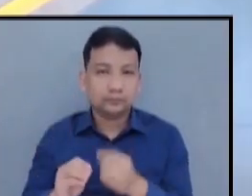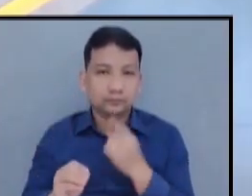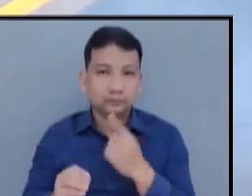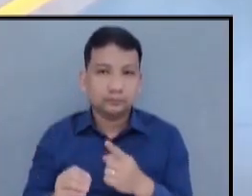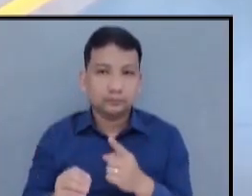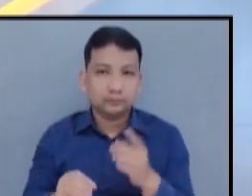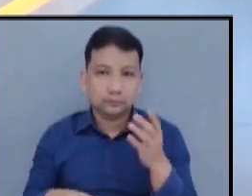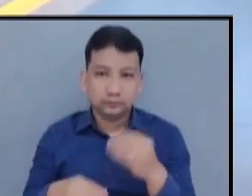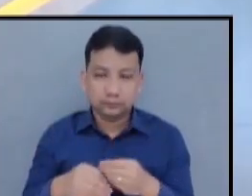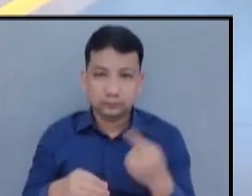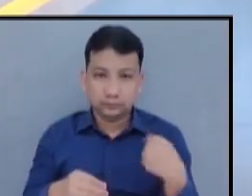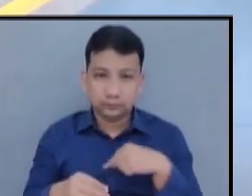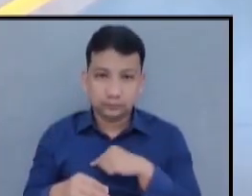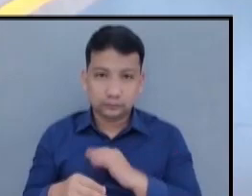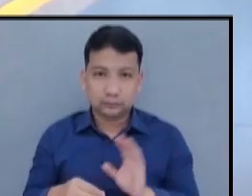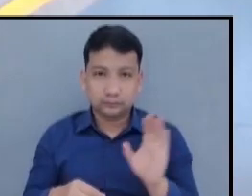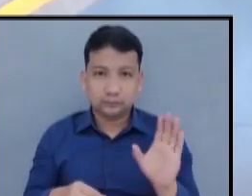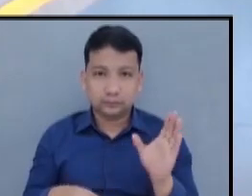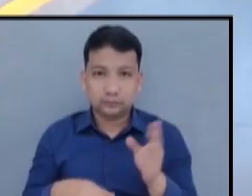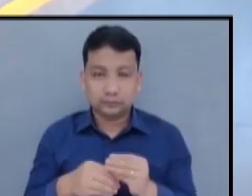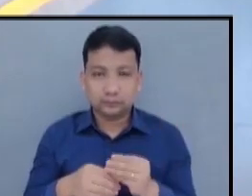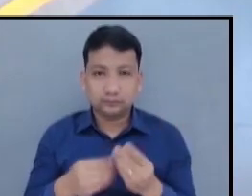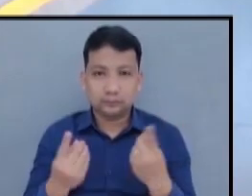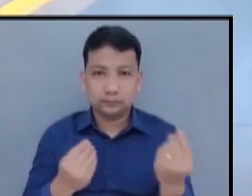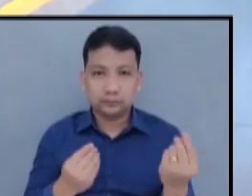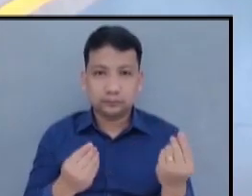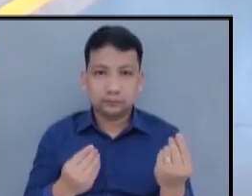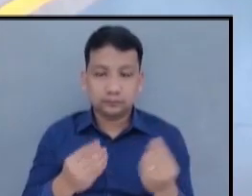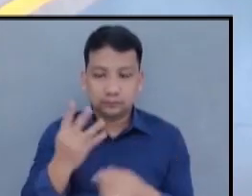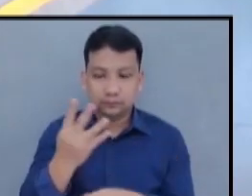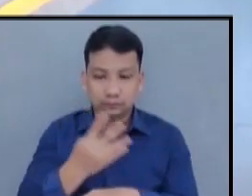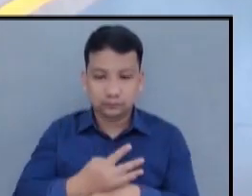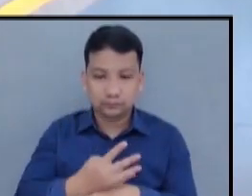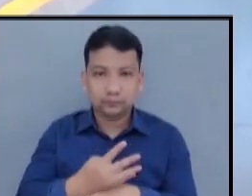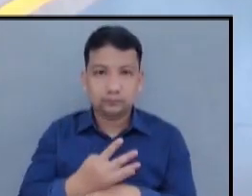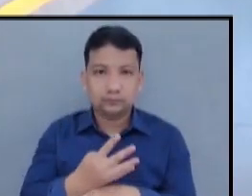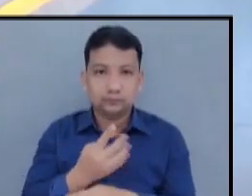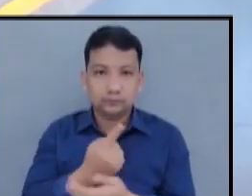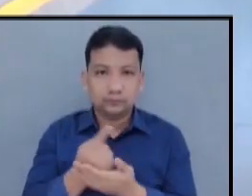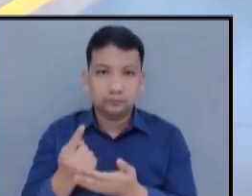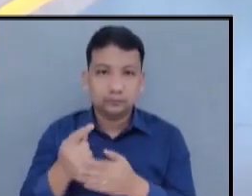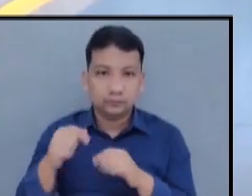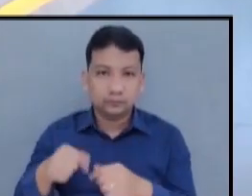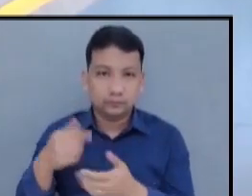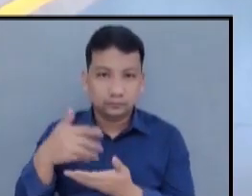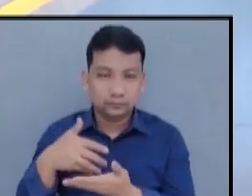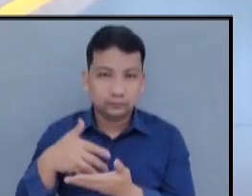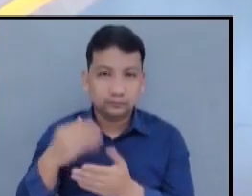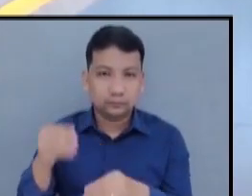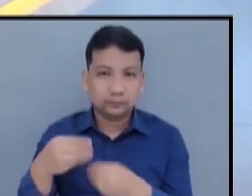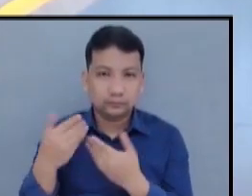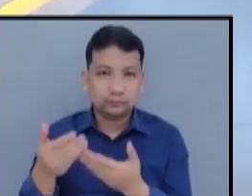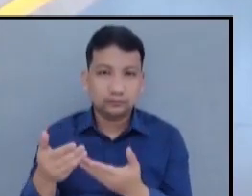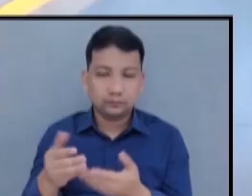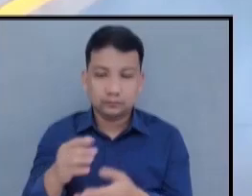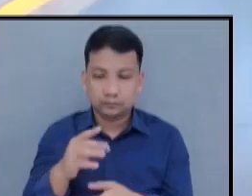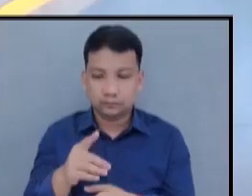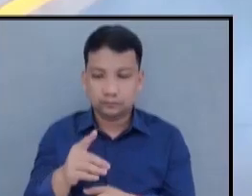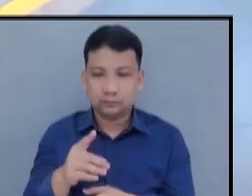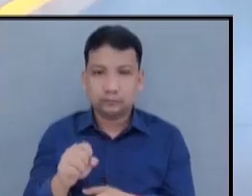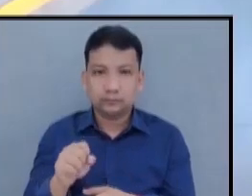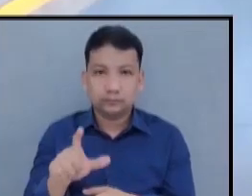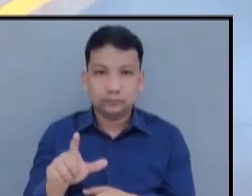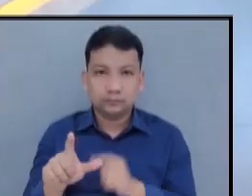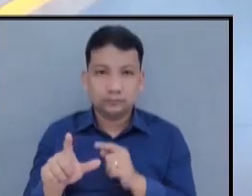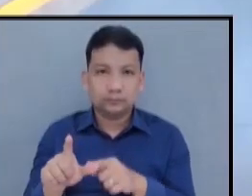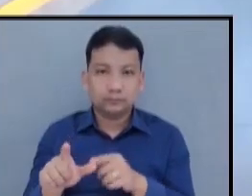na lamang po ng pagpapatupad ng 4-day work week. Pinag-aaralan na rin ang mungkahing daylight saving time para sa mga tanggapan